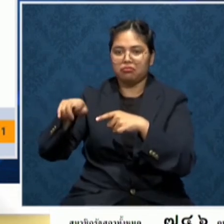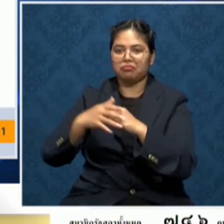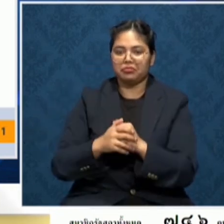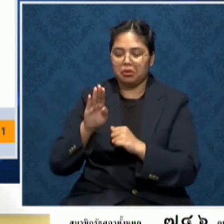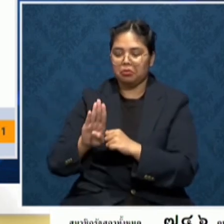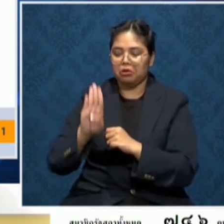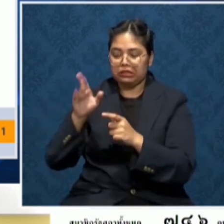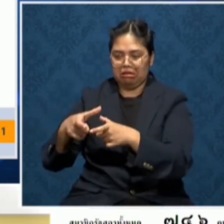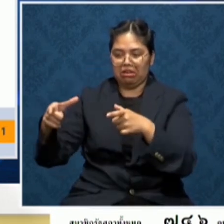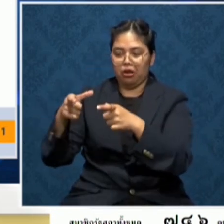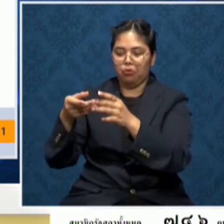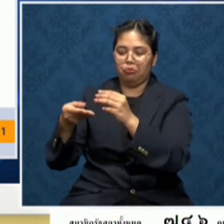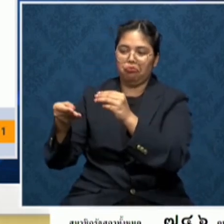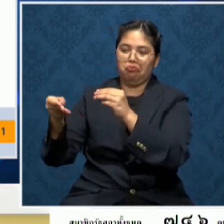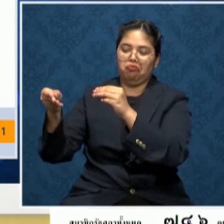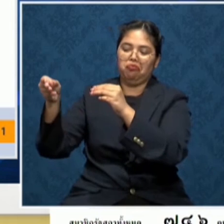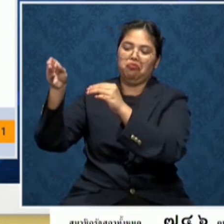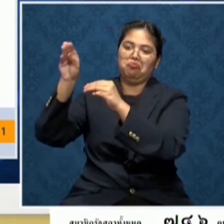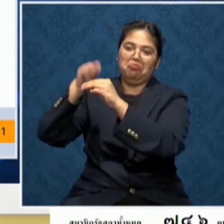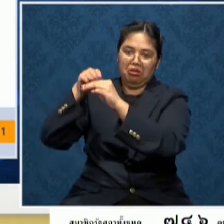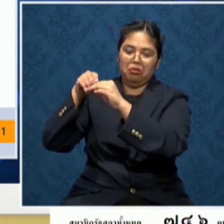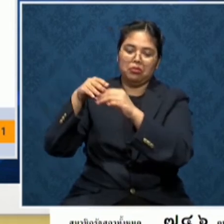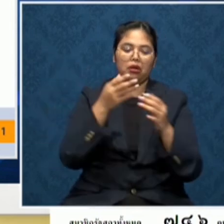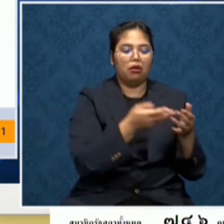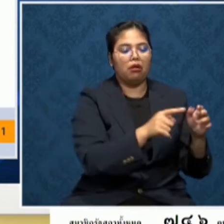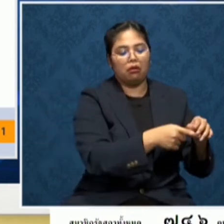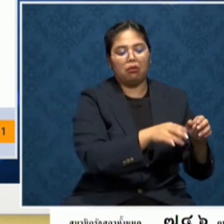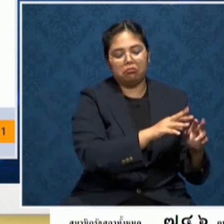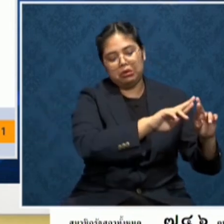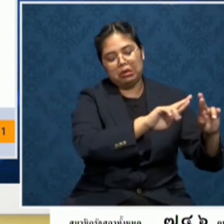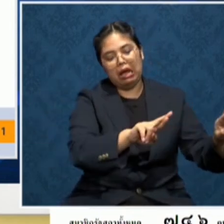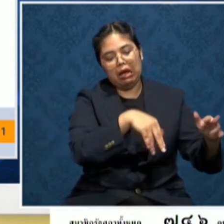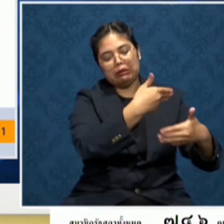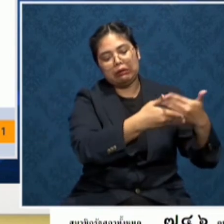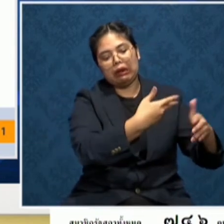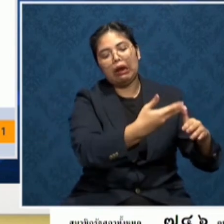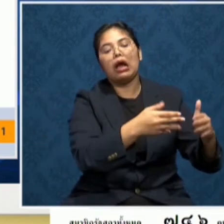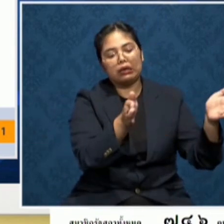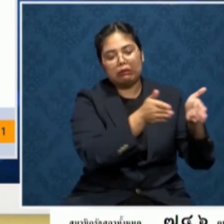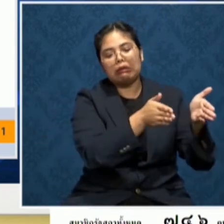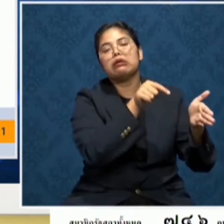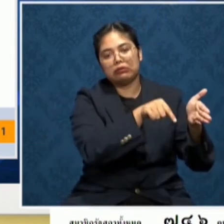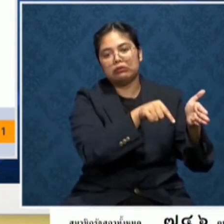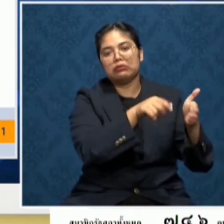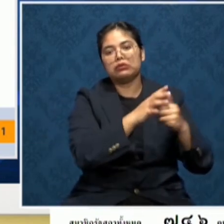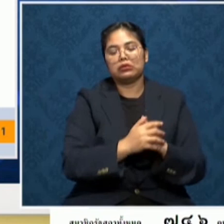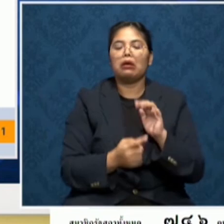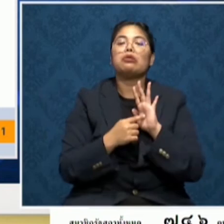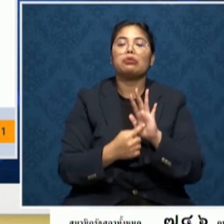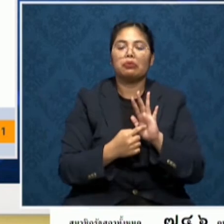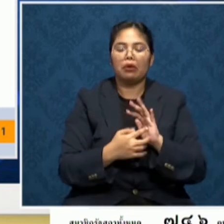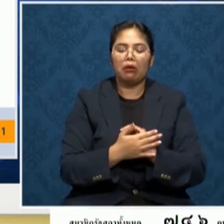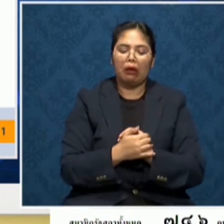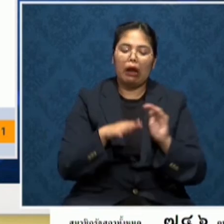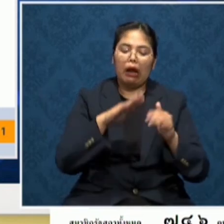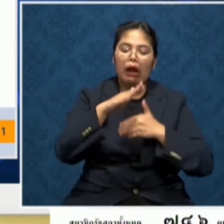ใหญ่ที่เต็มอยู่แล้วก็จะล้นหายเล็กก็พร่องต่อไปครับท่านประธานครับแม่ค้าขายกล้วยแขกหาคน